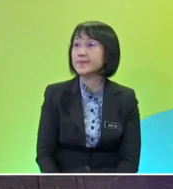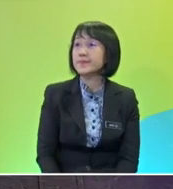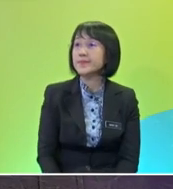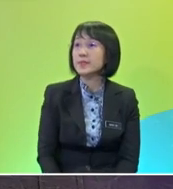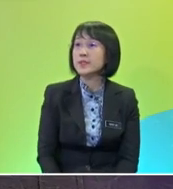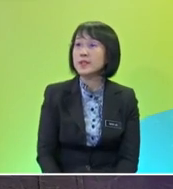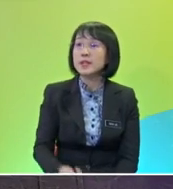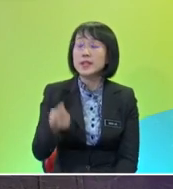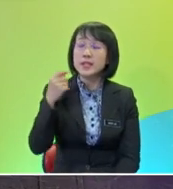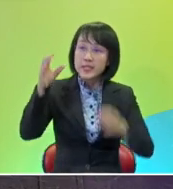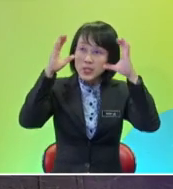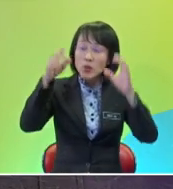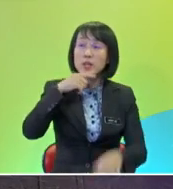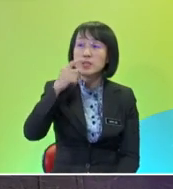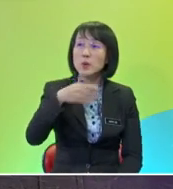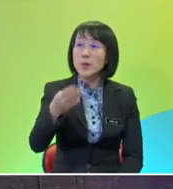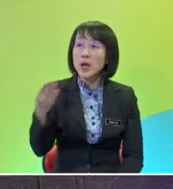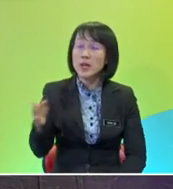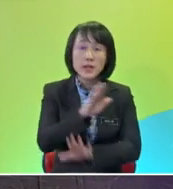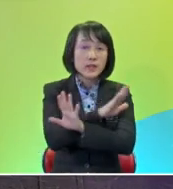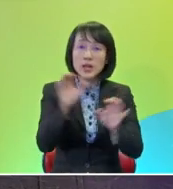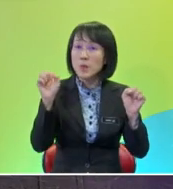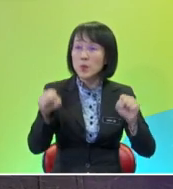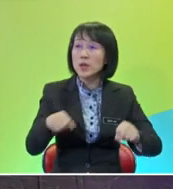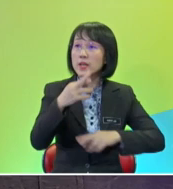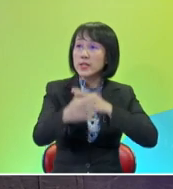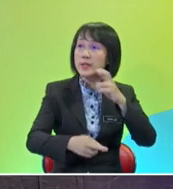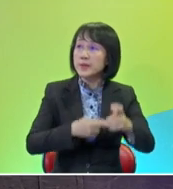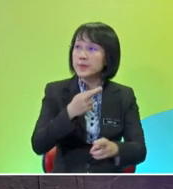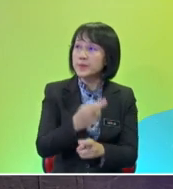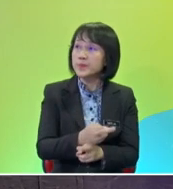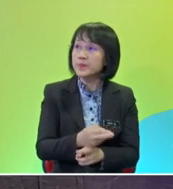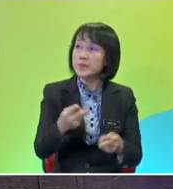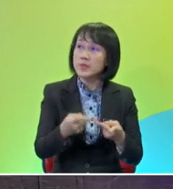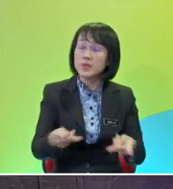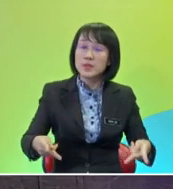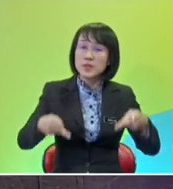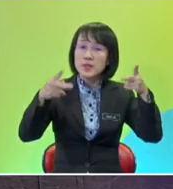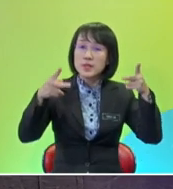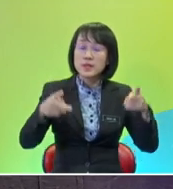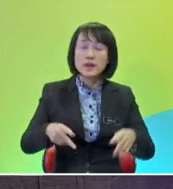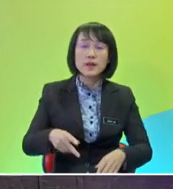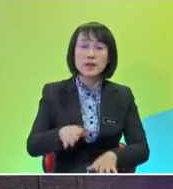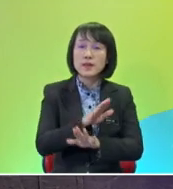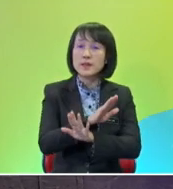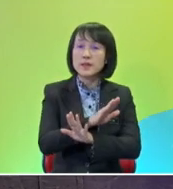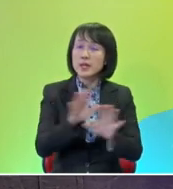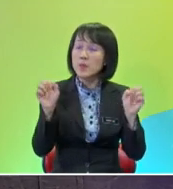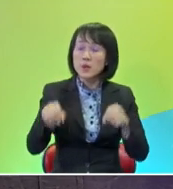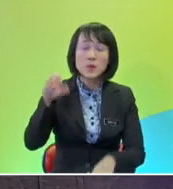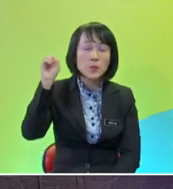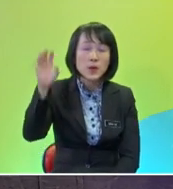dikitar semula kena tanam. Contohnya macam pasu ke, cikgu? Pasu-pasu yang kita dah tak boleh nak buang, tak